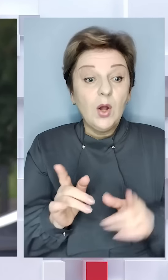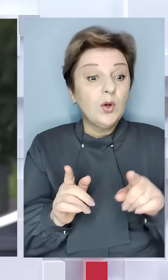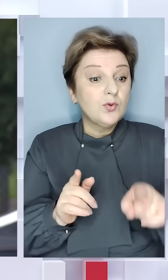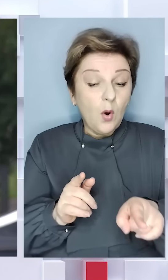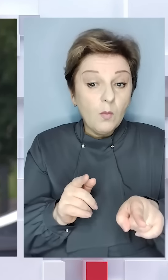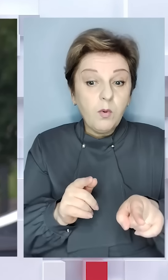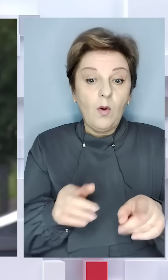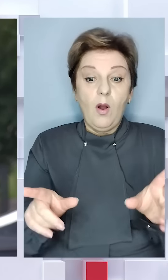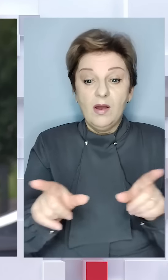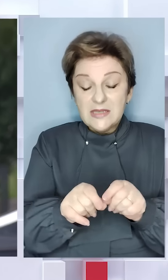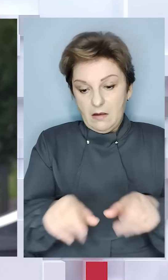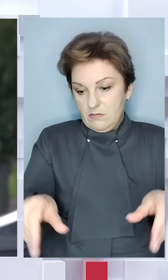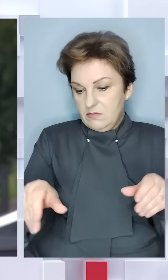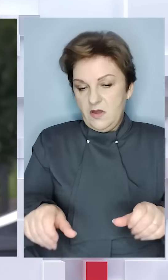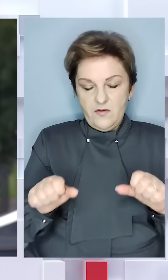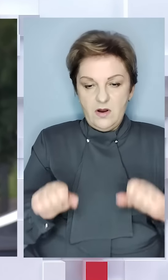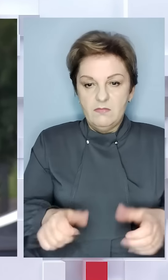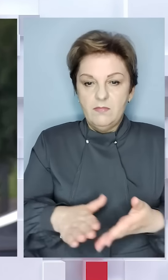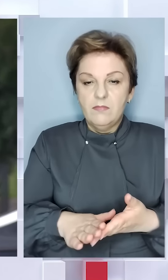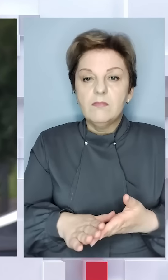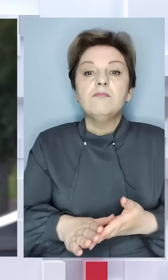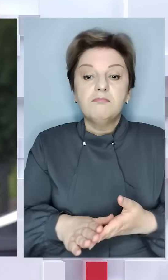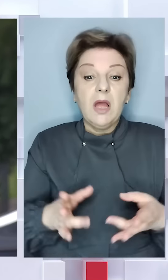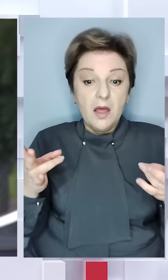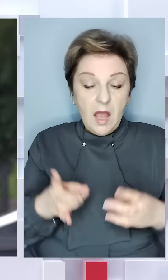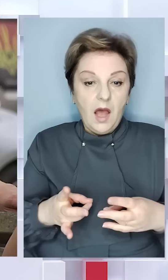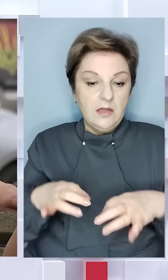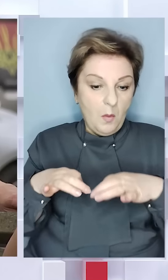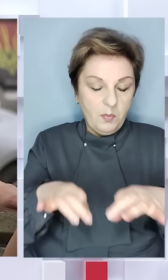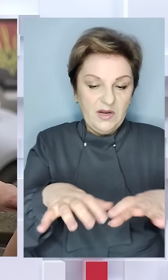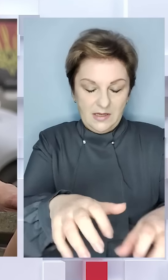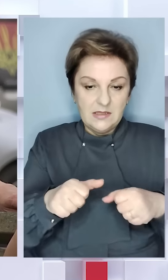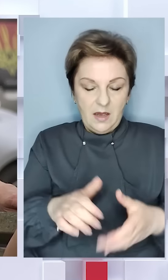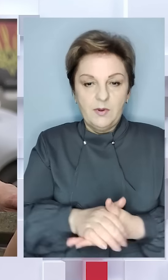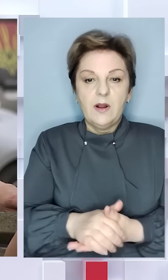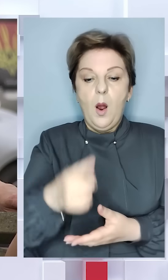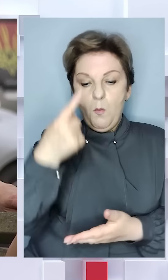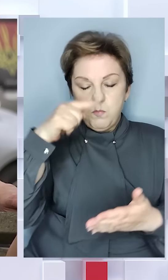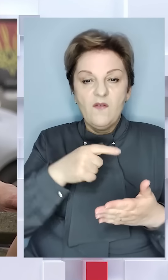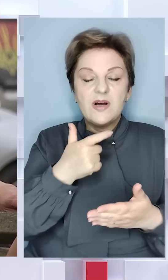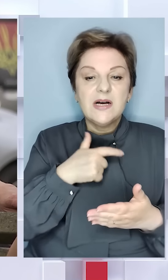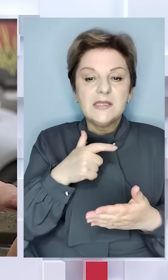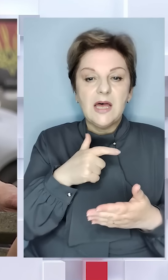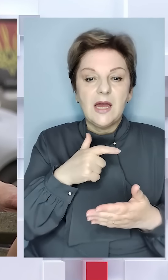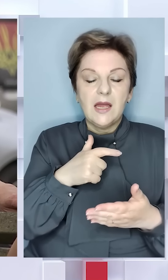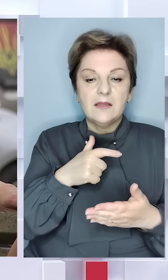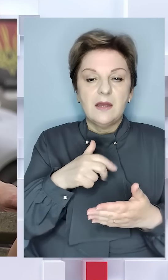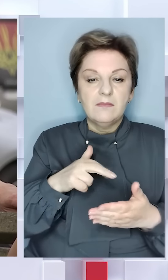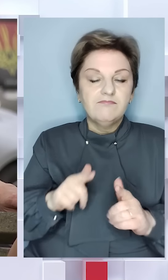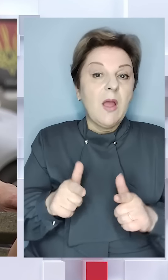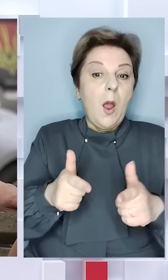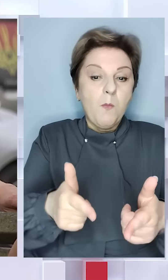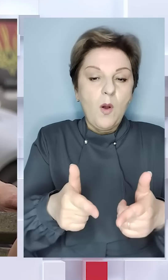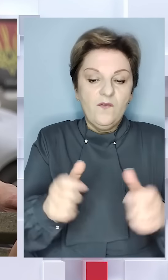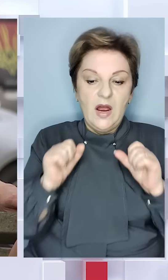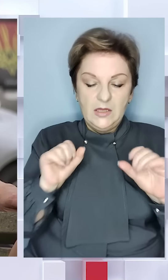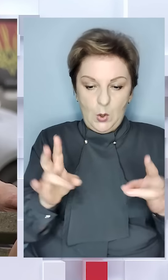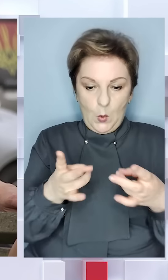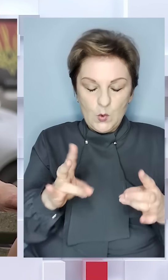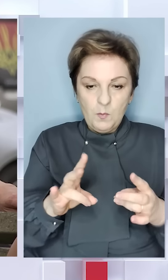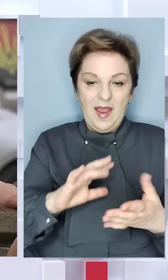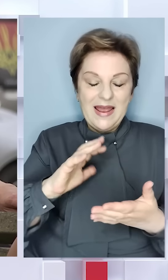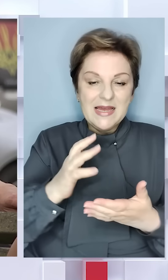навіть з інвалідної коляски. Ми свої хлопці сказали, нато, приїдемо, заберемо тебе. Повірити в себе, піти в спортивний клуб,